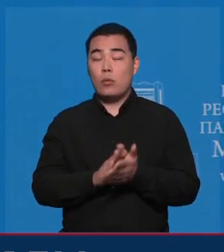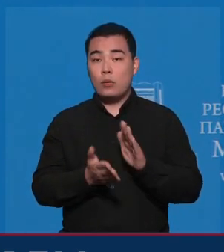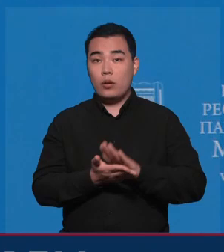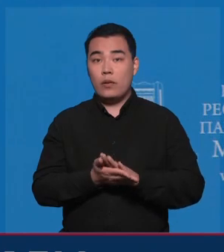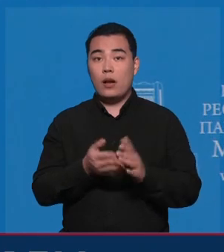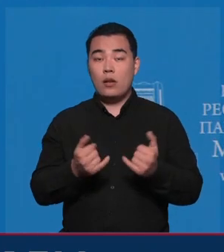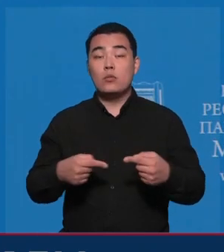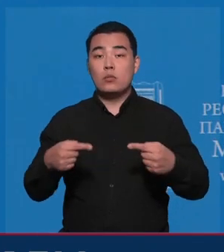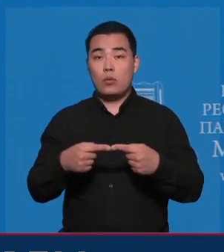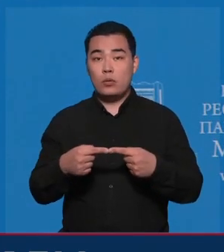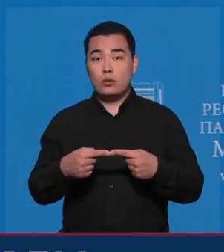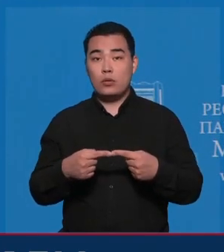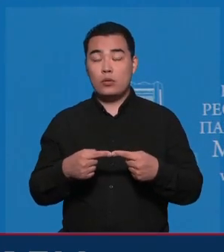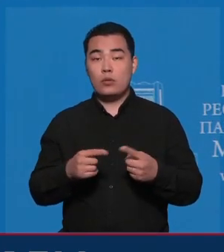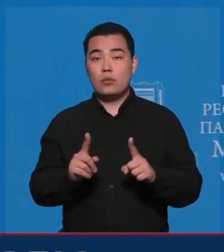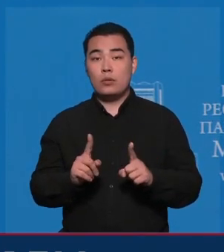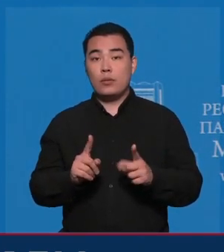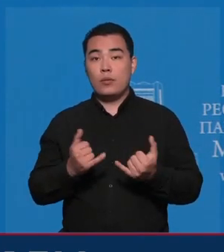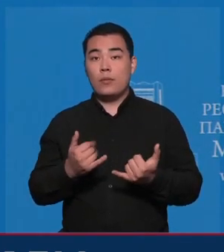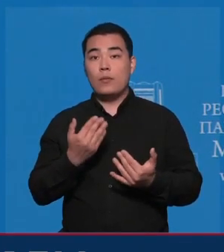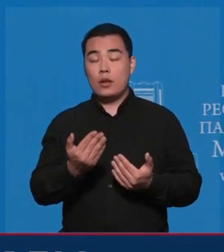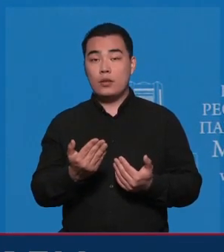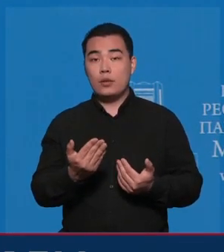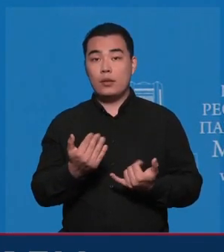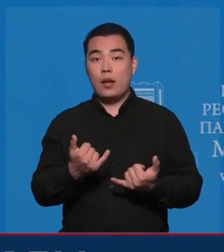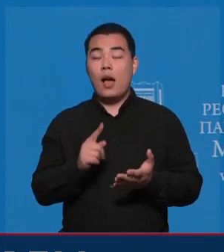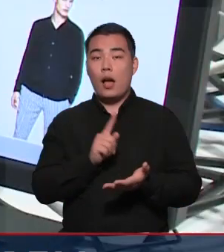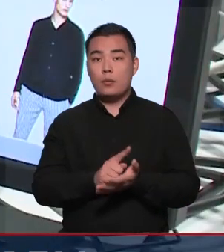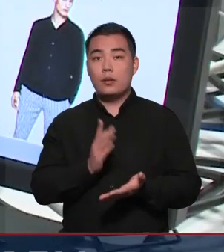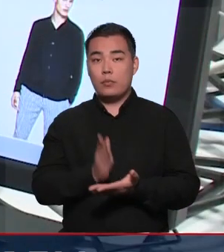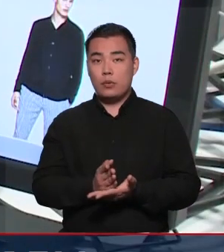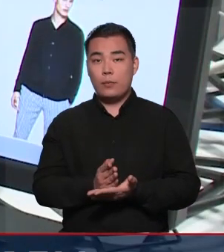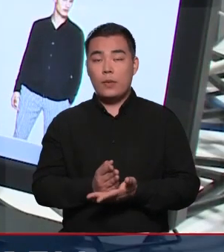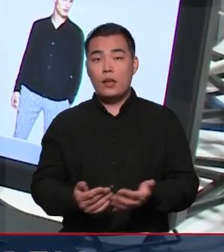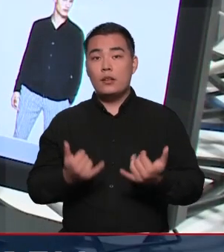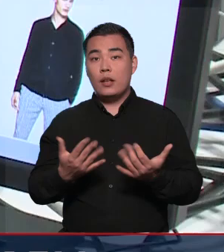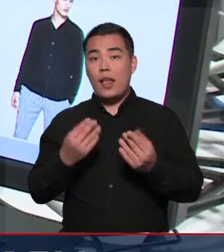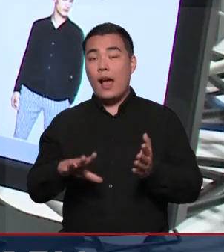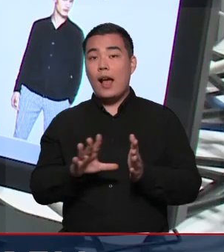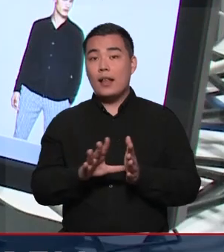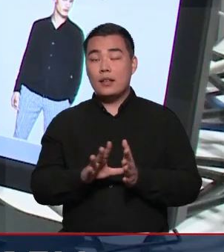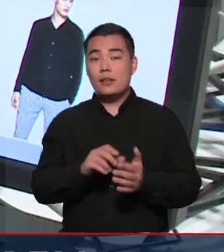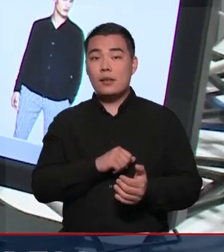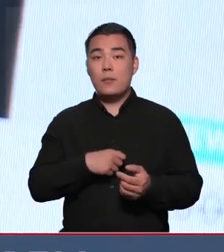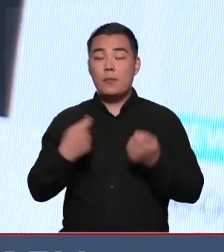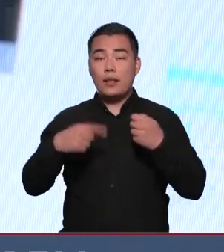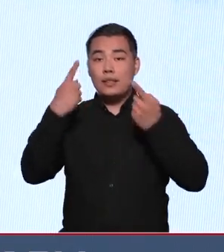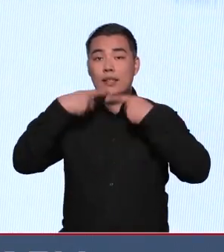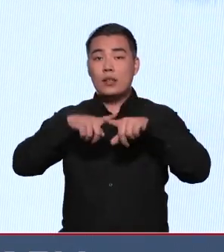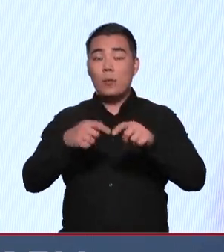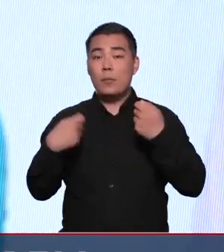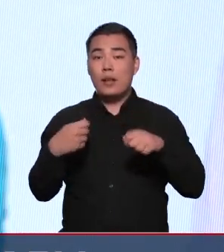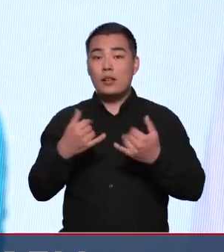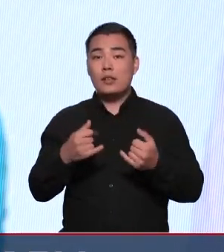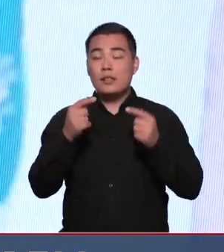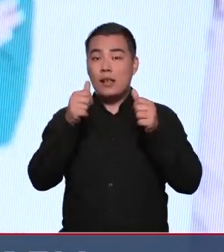шарттың талаптары енді сізге енді ол міндет болады. Бүгінде электрондық сауда алаңдарының иелері сұралмайды.